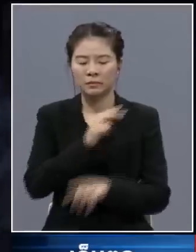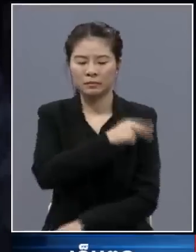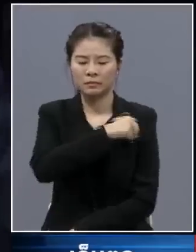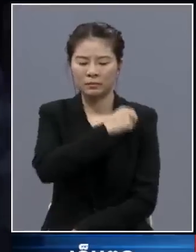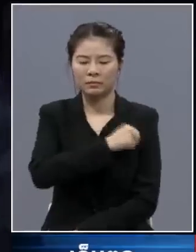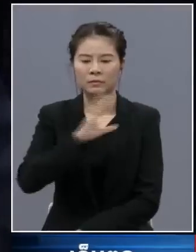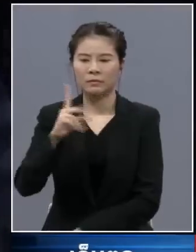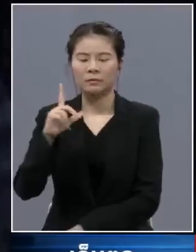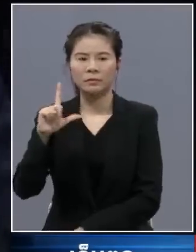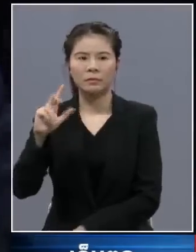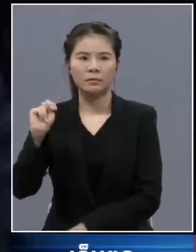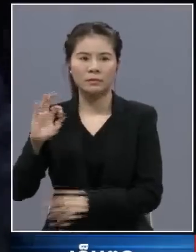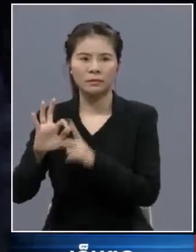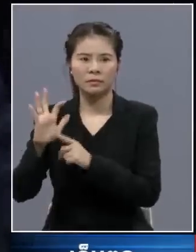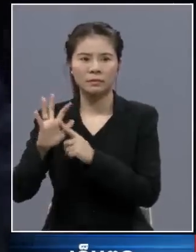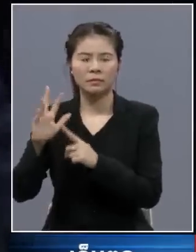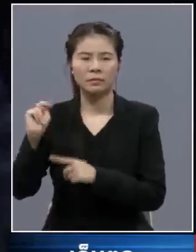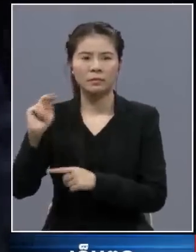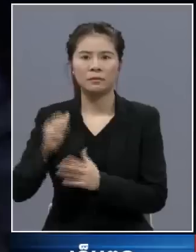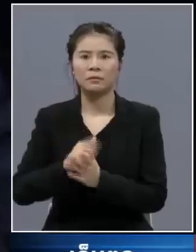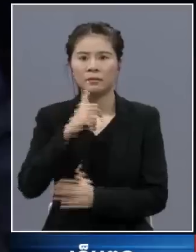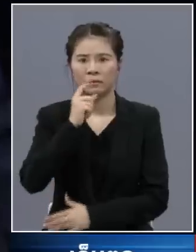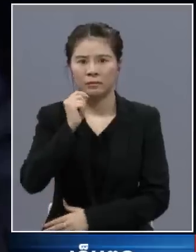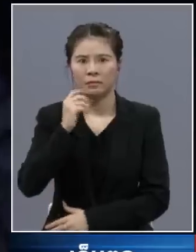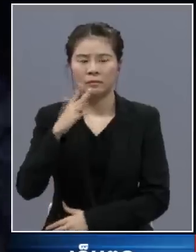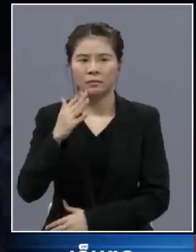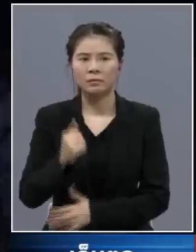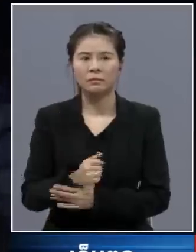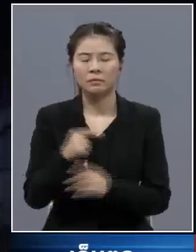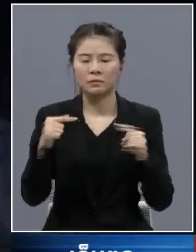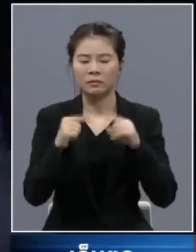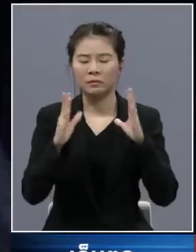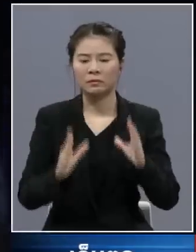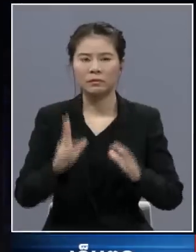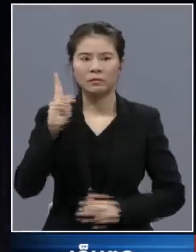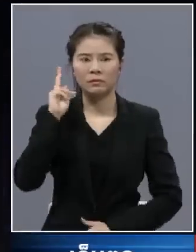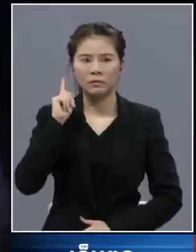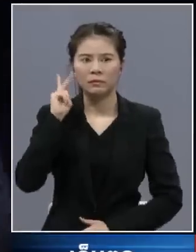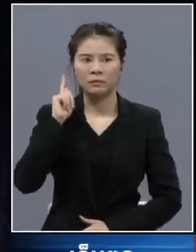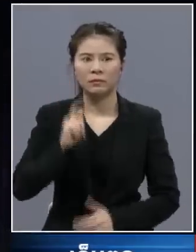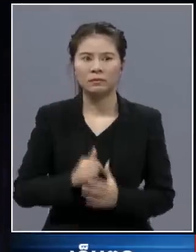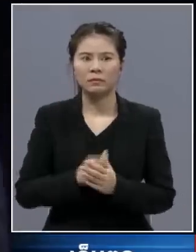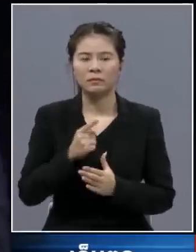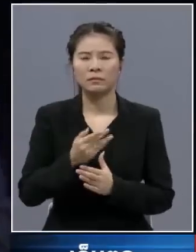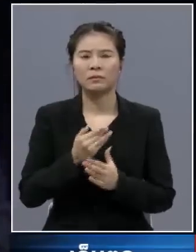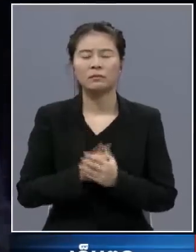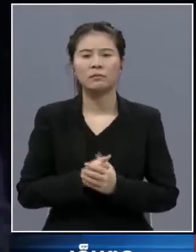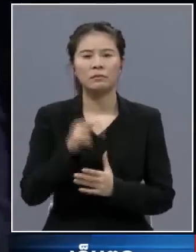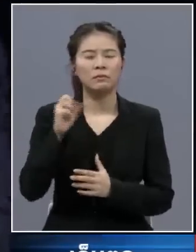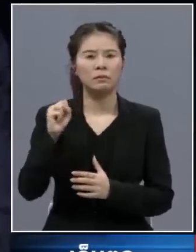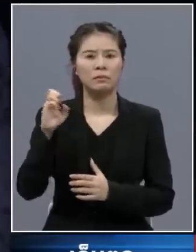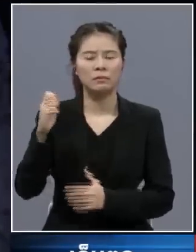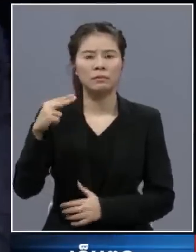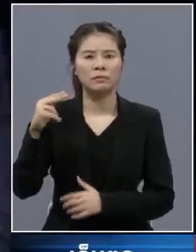ามนี้กับคุณสิทธาแล้วกลายเป็นว่าไปตอบอีกคำถามหนึ่งที่นักข่าวฝากมาถามตัวของคุณสิทธาเองก็เลยถ